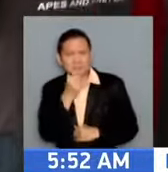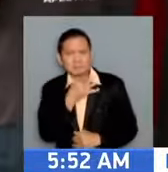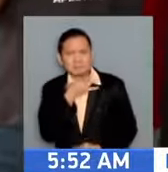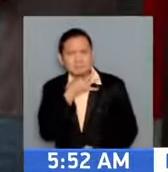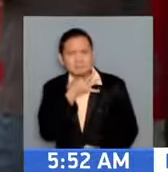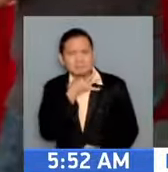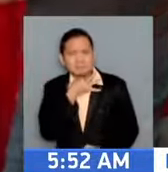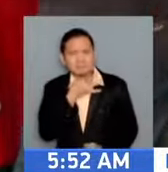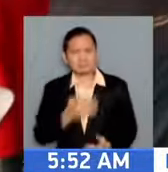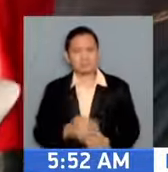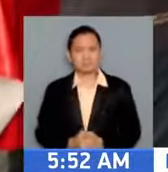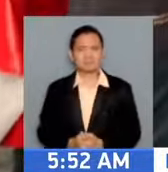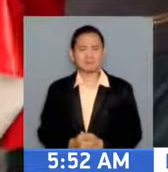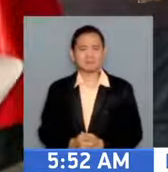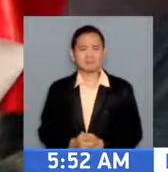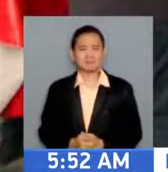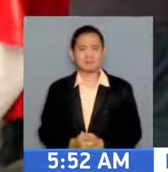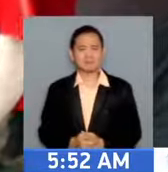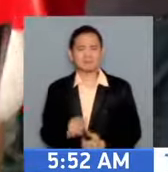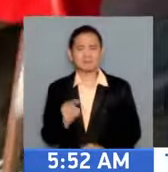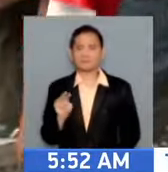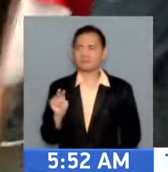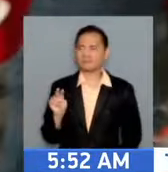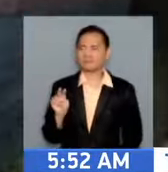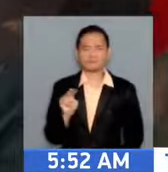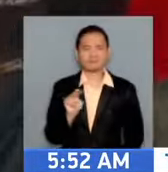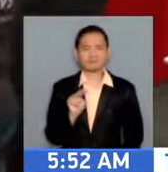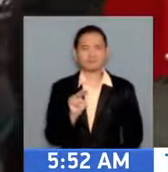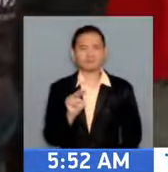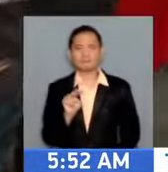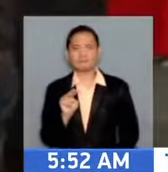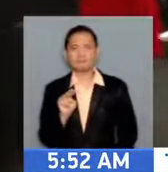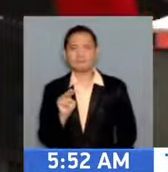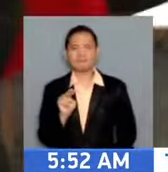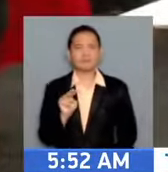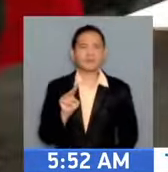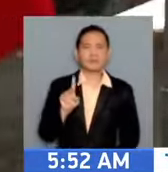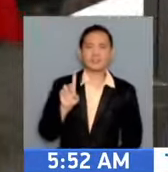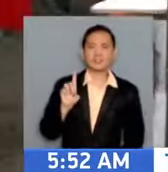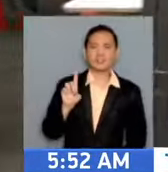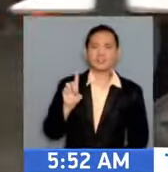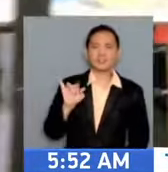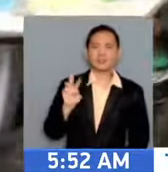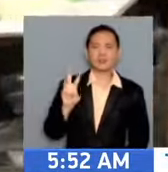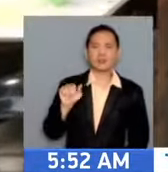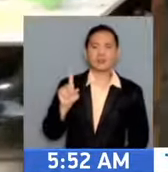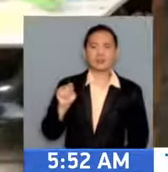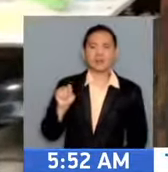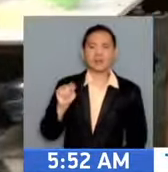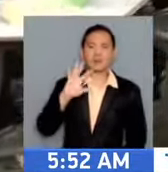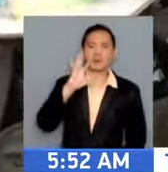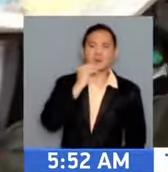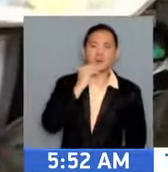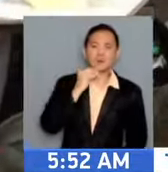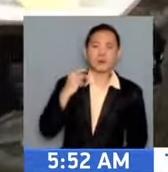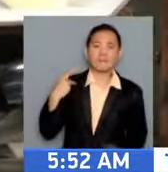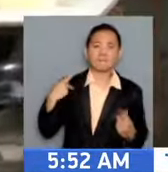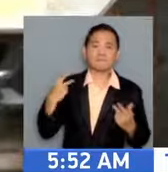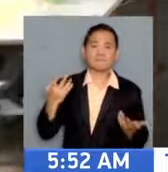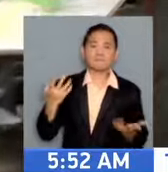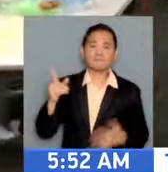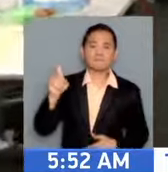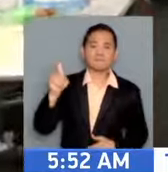Ha? Diwata? Sino ba? Diwata, hello? Sa dami ng tao dito, hindi ko na alam kung sino si